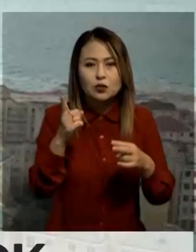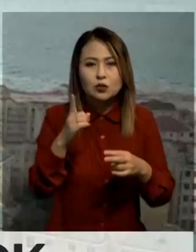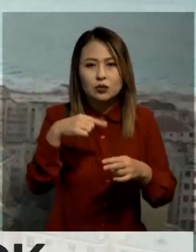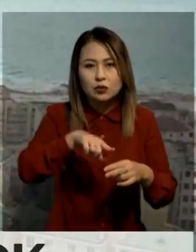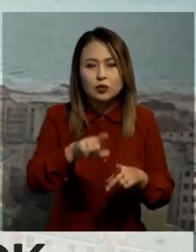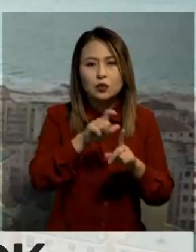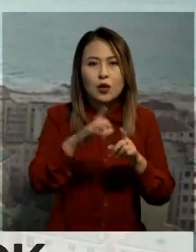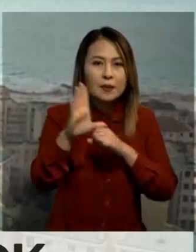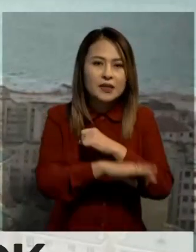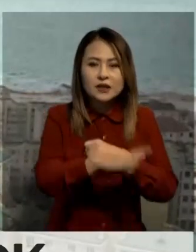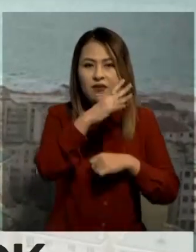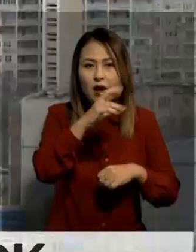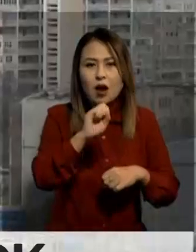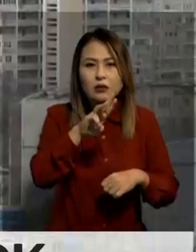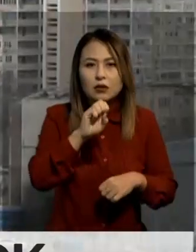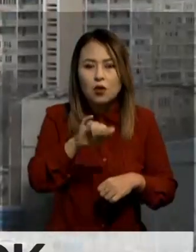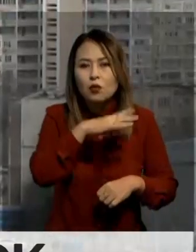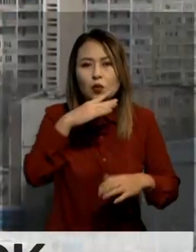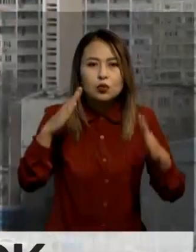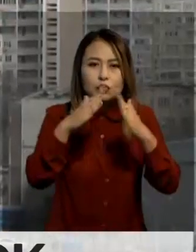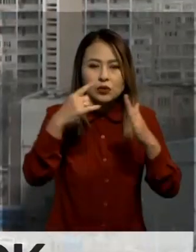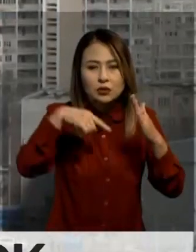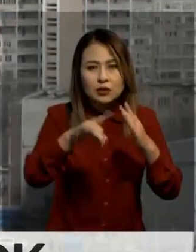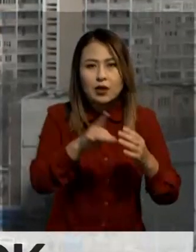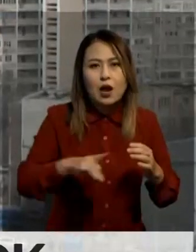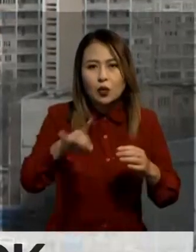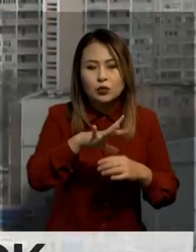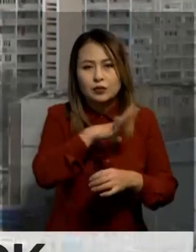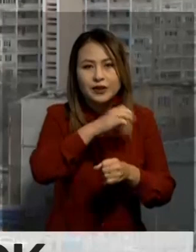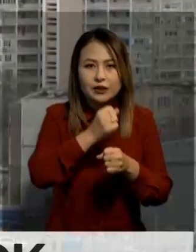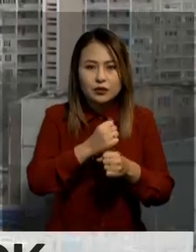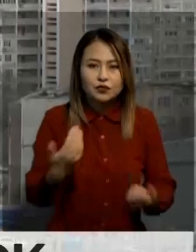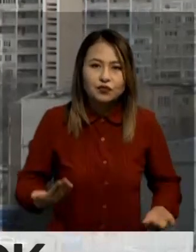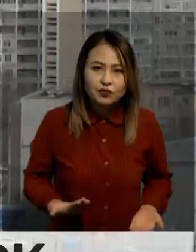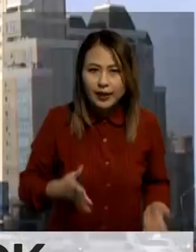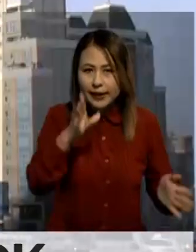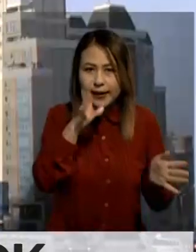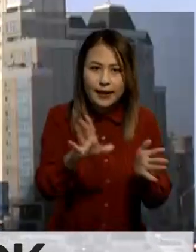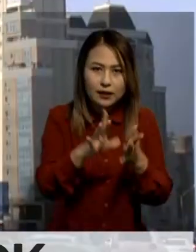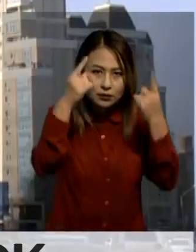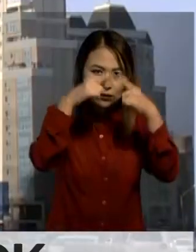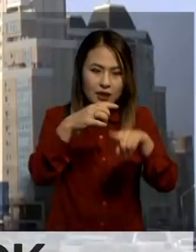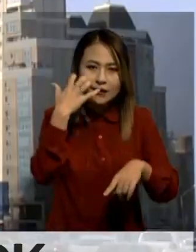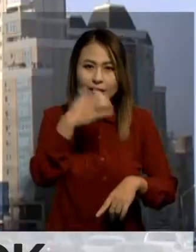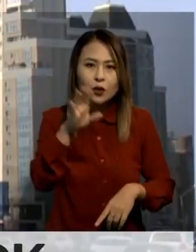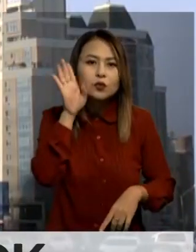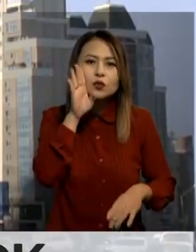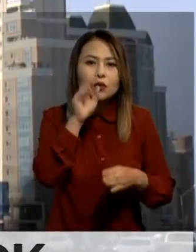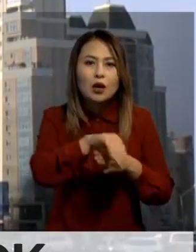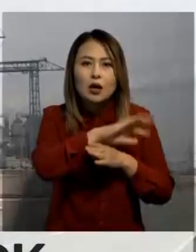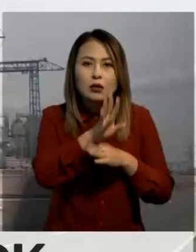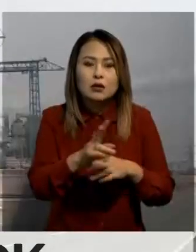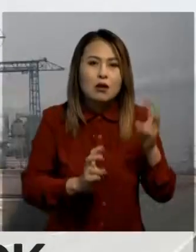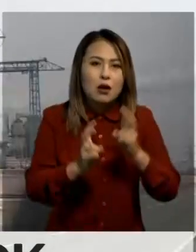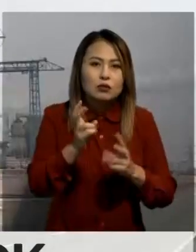бар. Соңғы жылдары Ақтауда жаңадан ондаған ықшам аудан салынды. Ал қаланы тіршілік нәрі электр, техникалық және ыстық сумен қамтып отырған